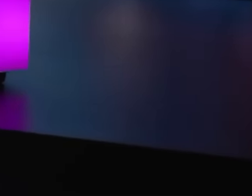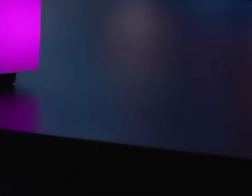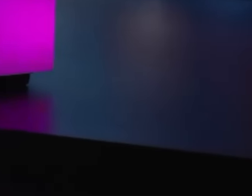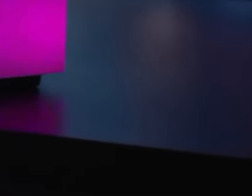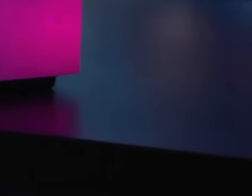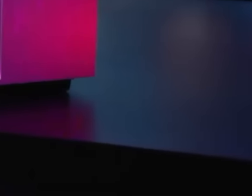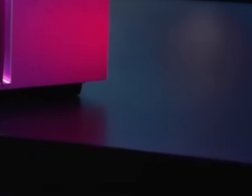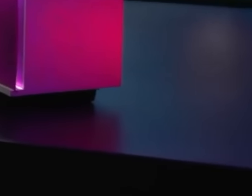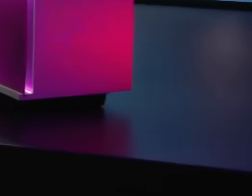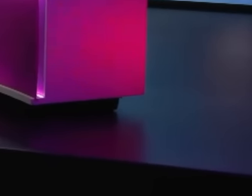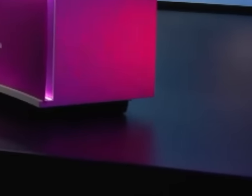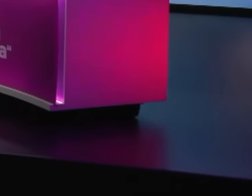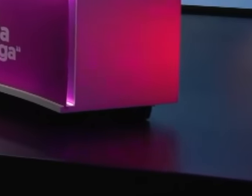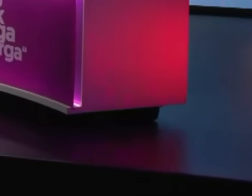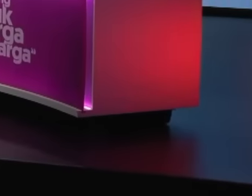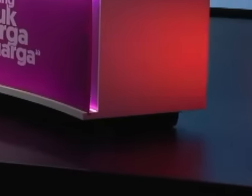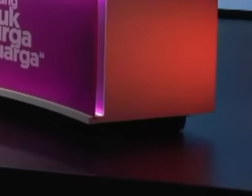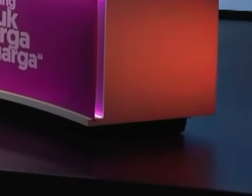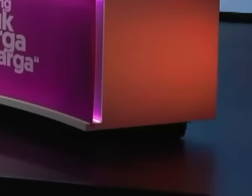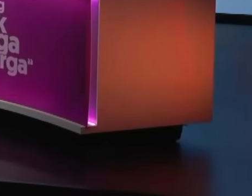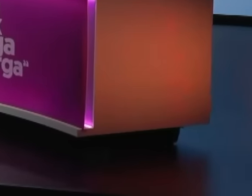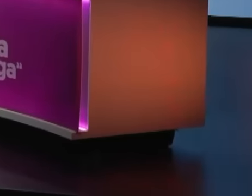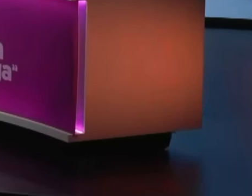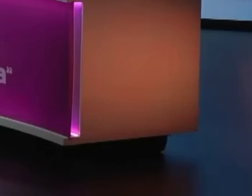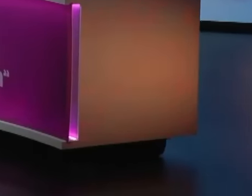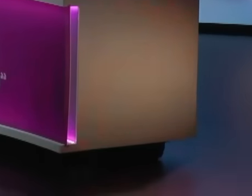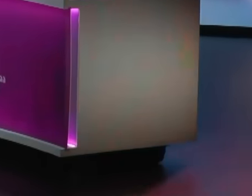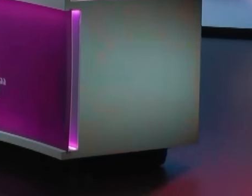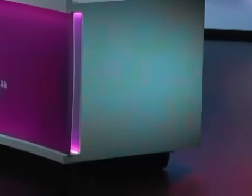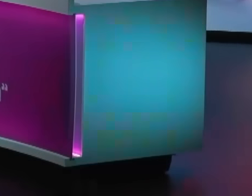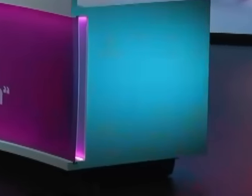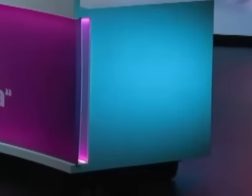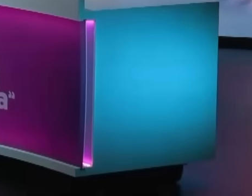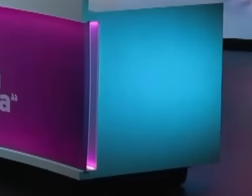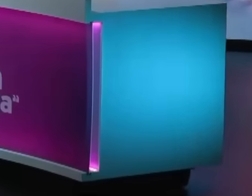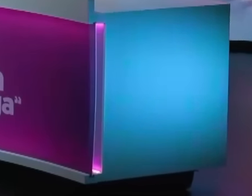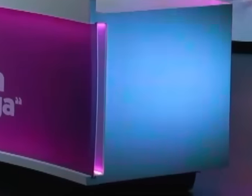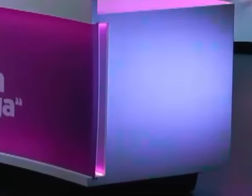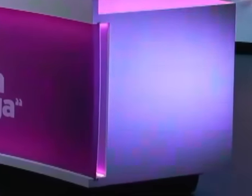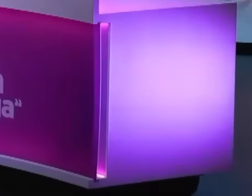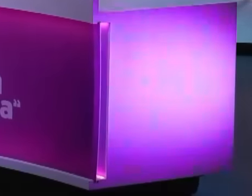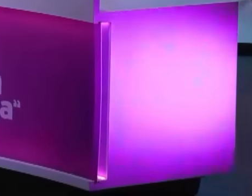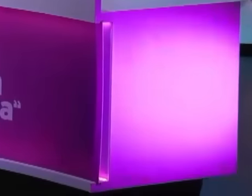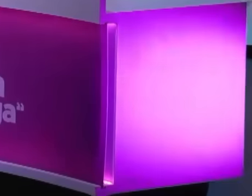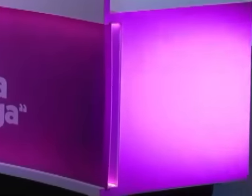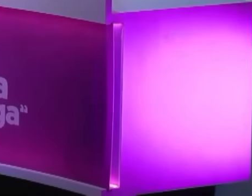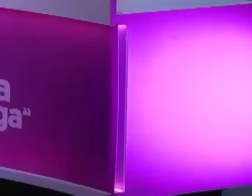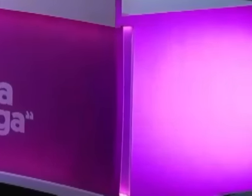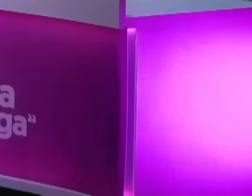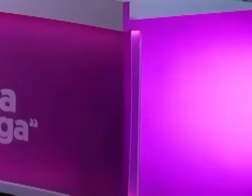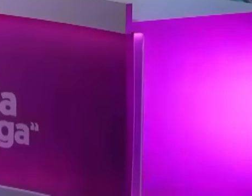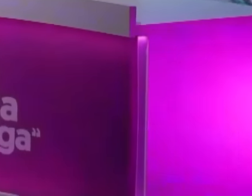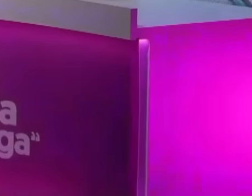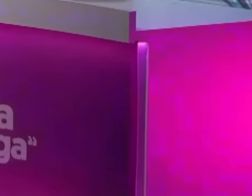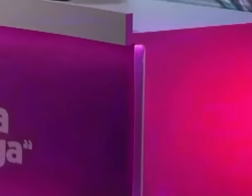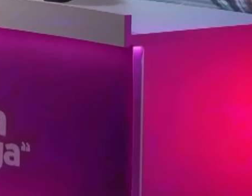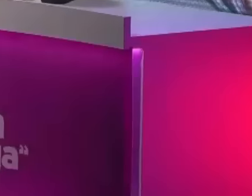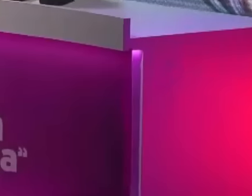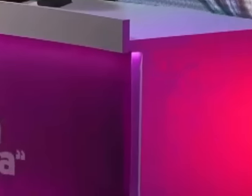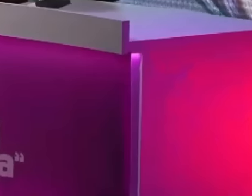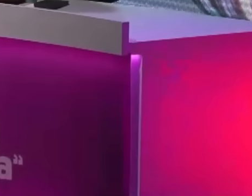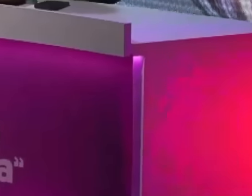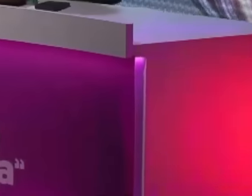Di dalam surah At-Taubah, Allah terus membongkarkan tentang sifat orang-orang munafik sebagai salah satu daripada kumpulan yang diseru untuk bertaubat